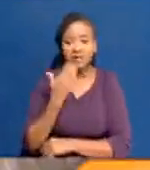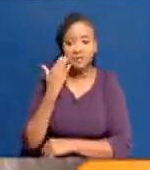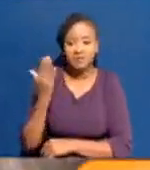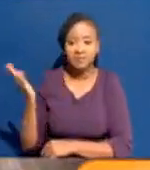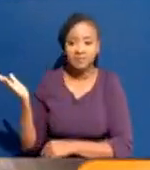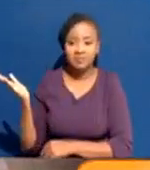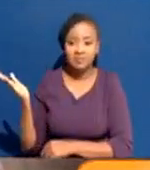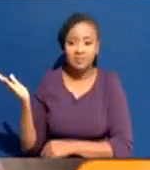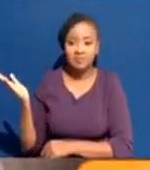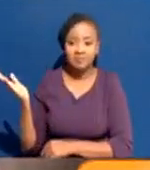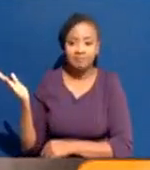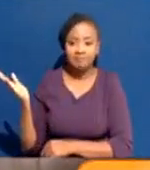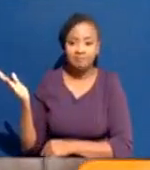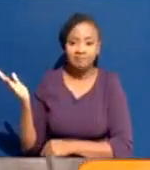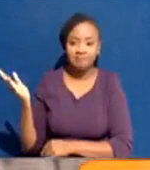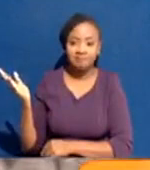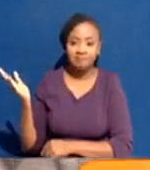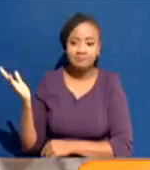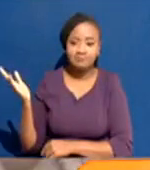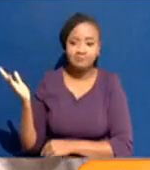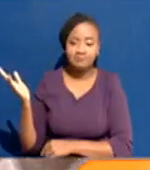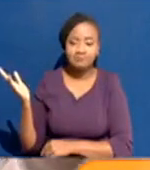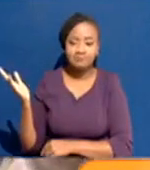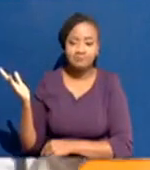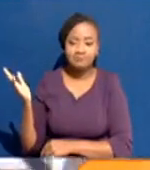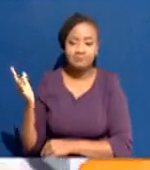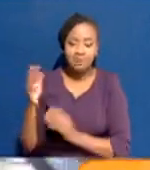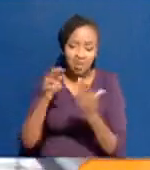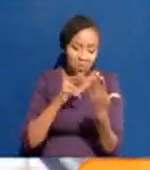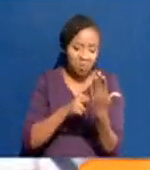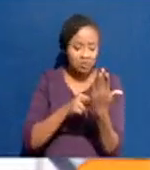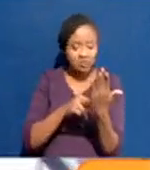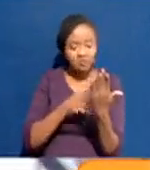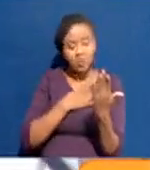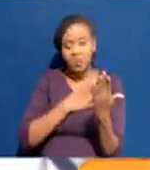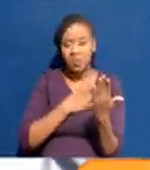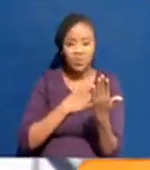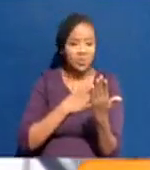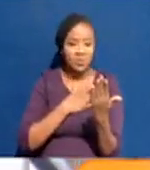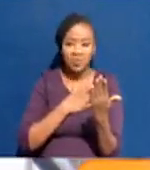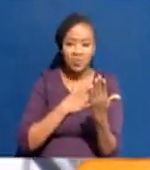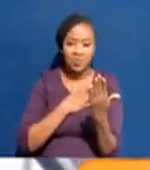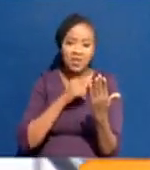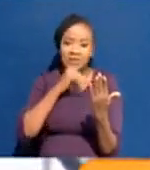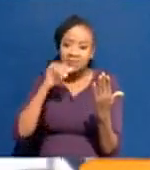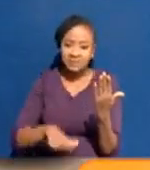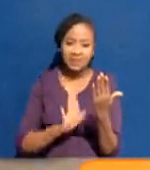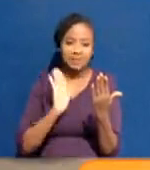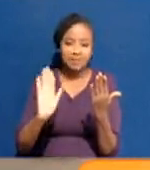mwake, huku akiwa ameshika picha hii mkononi inayoibua kumbukizi ya penzi alilokuwa nalo kwa